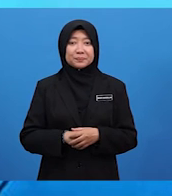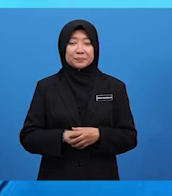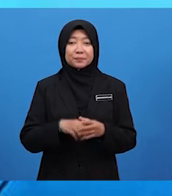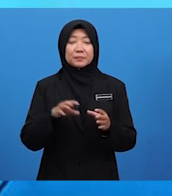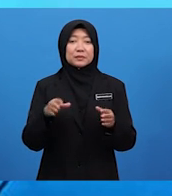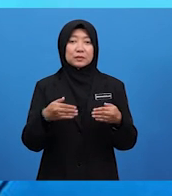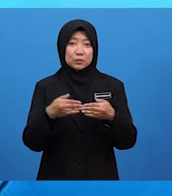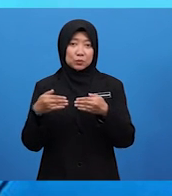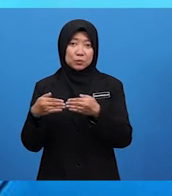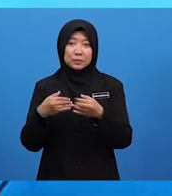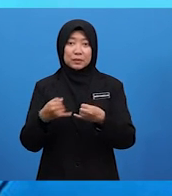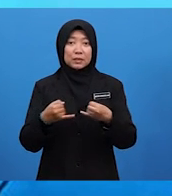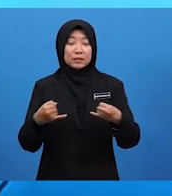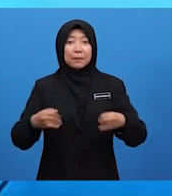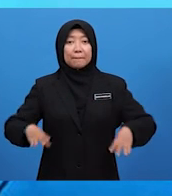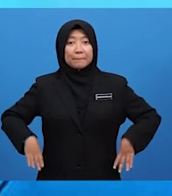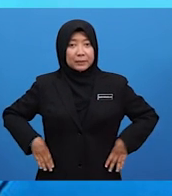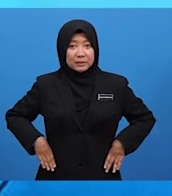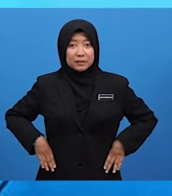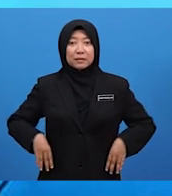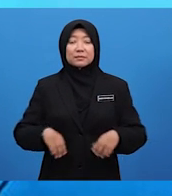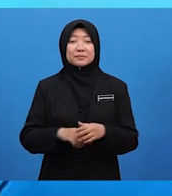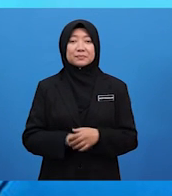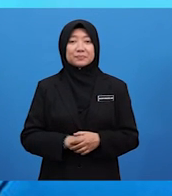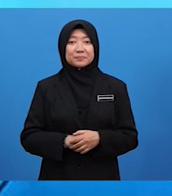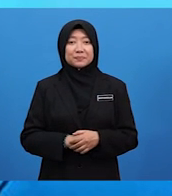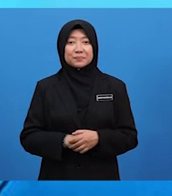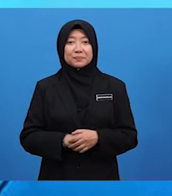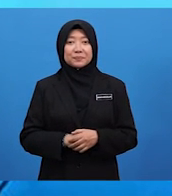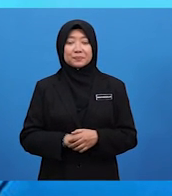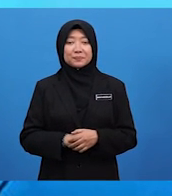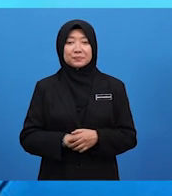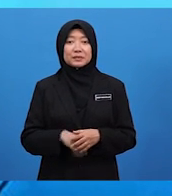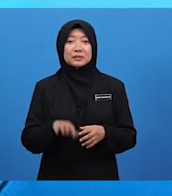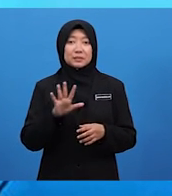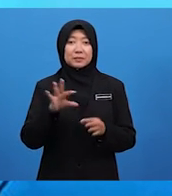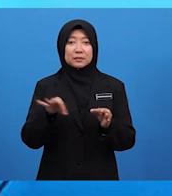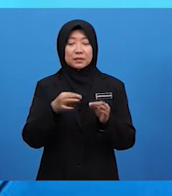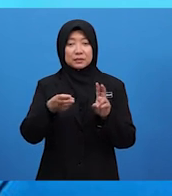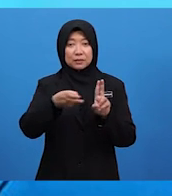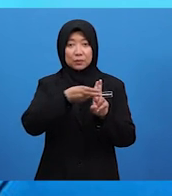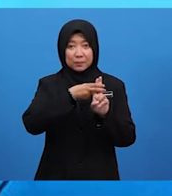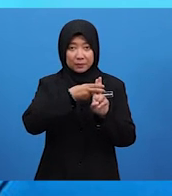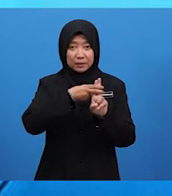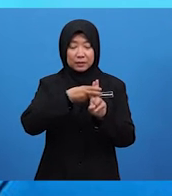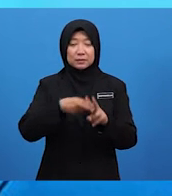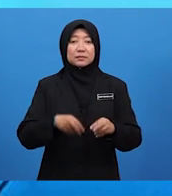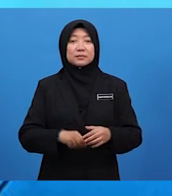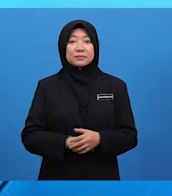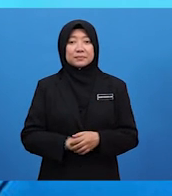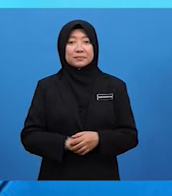Keempat, mencantum ikatan pinggang. Kelima, menjahit cangkuk dan